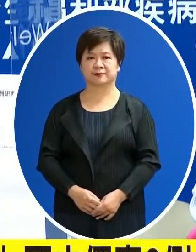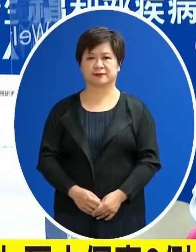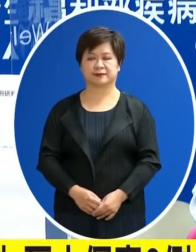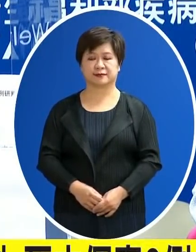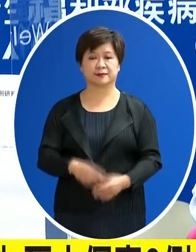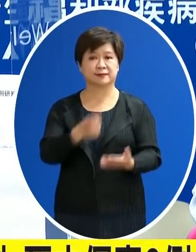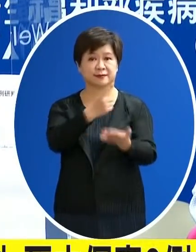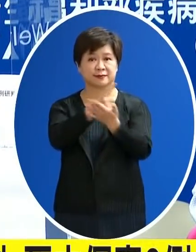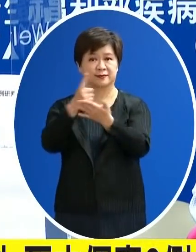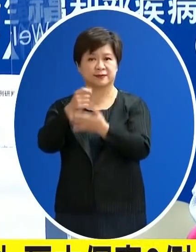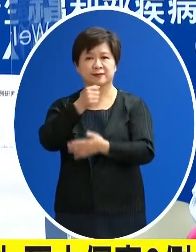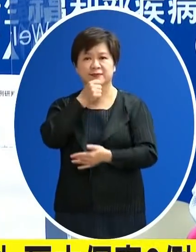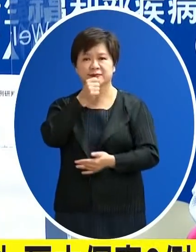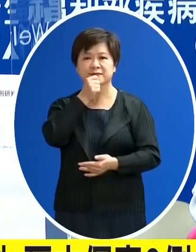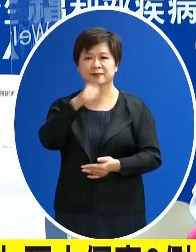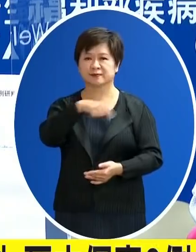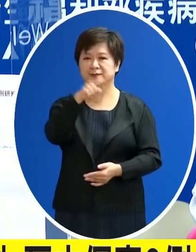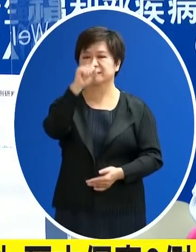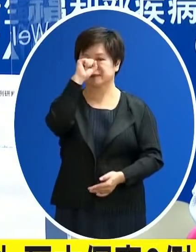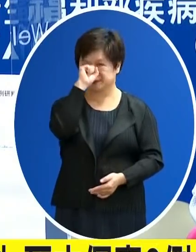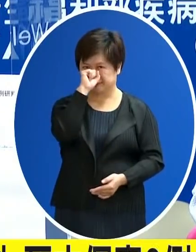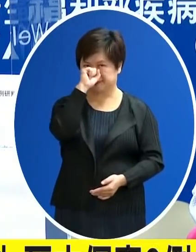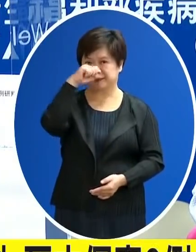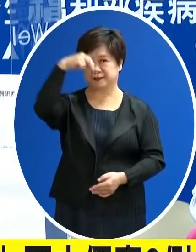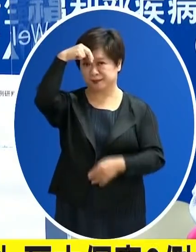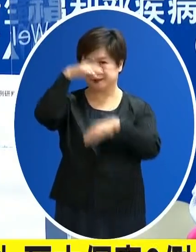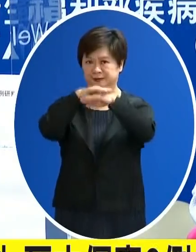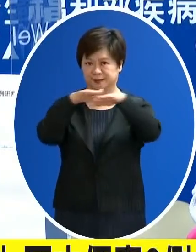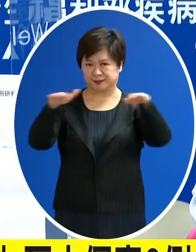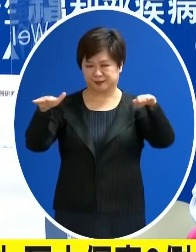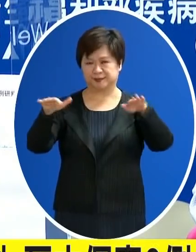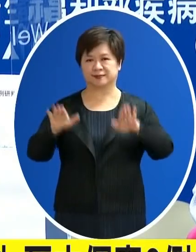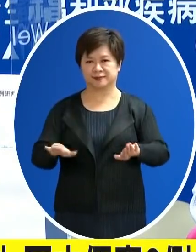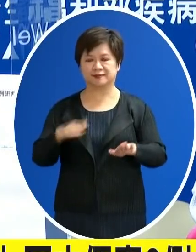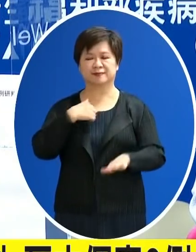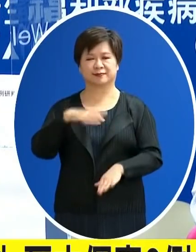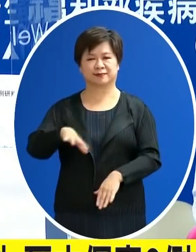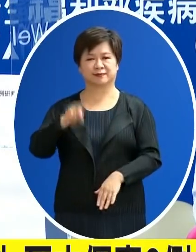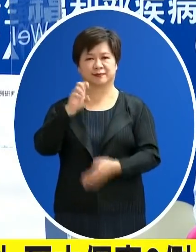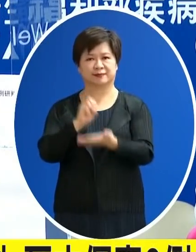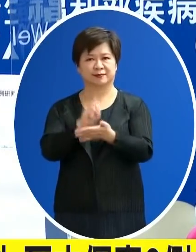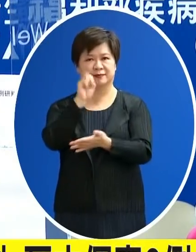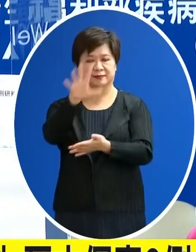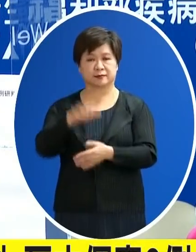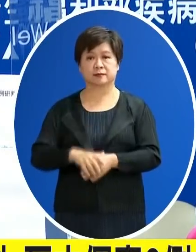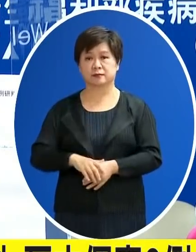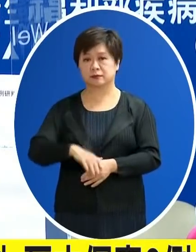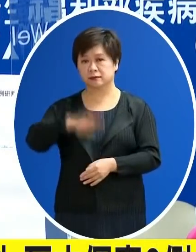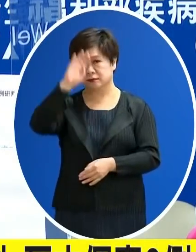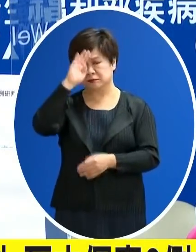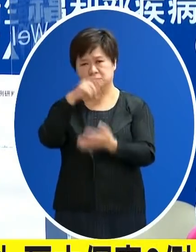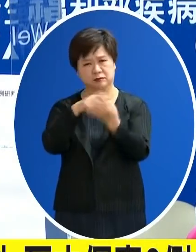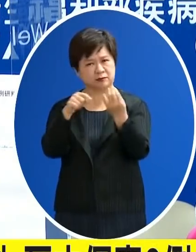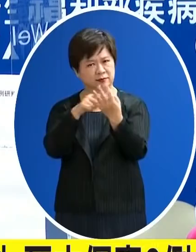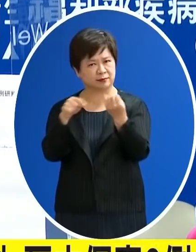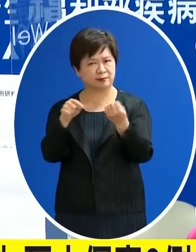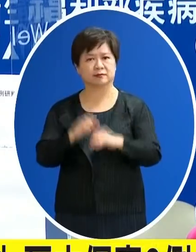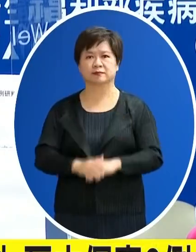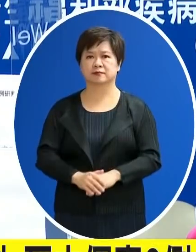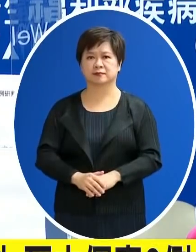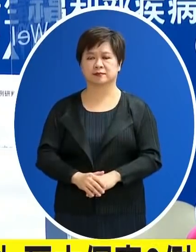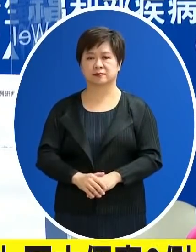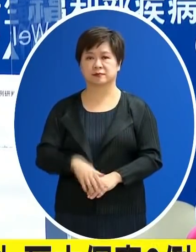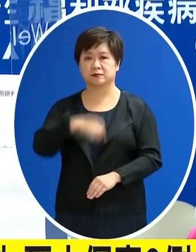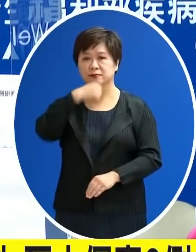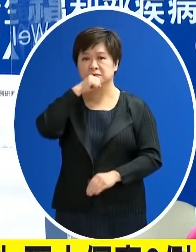各位记者女士先生大家好，大家午安哈。那首先跟他报告哈，我们的确定的病例哈，那